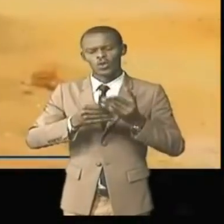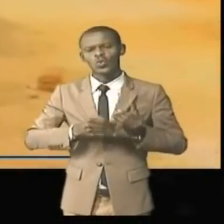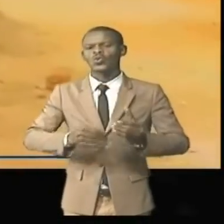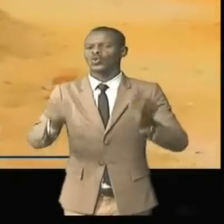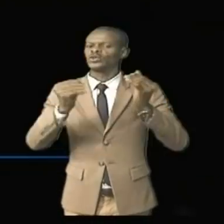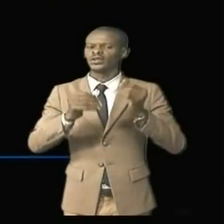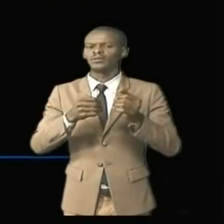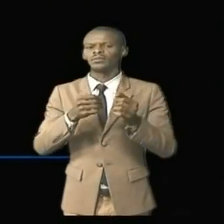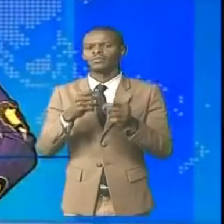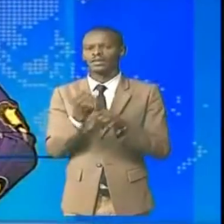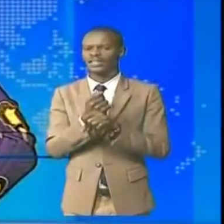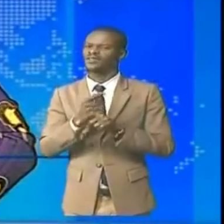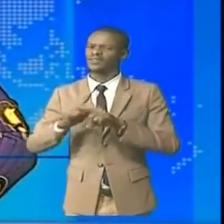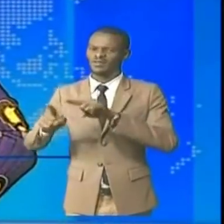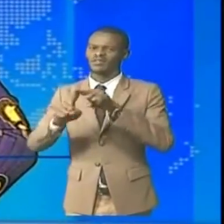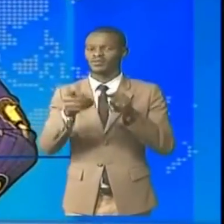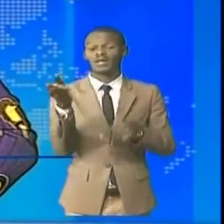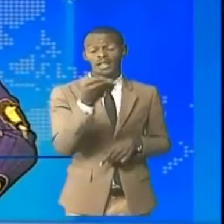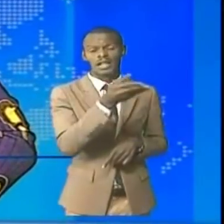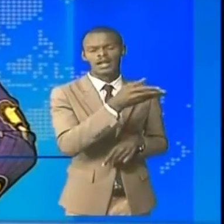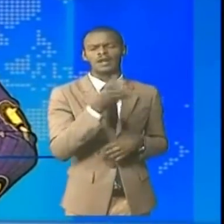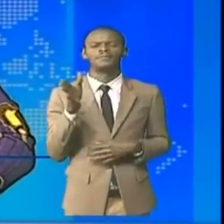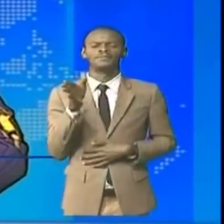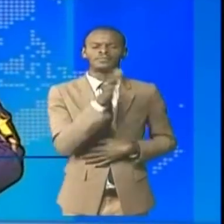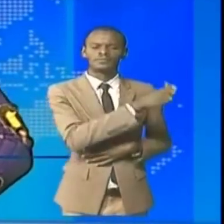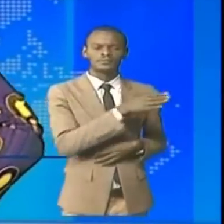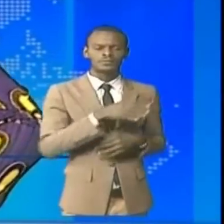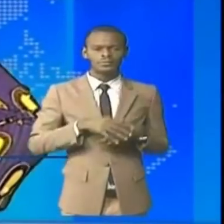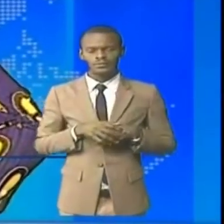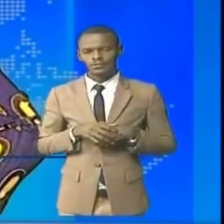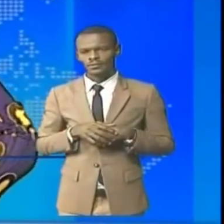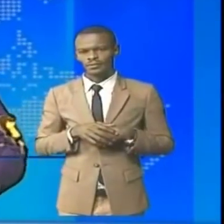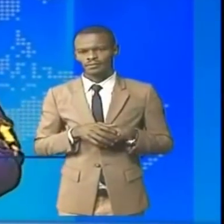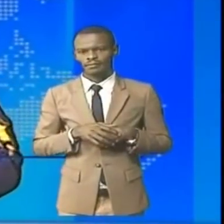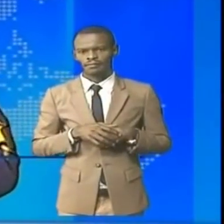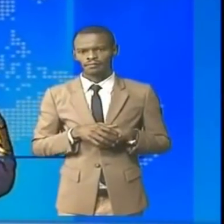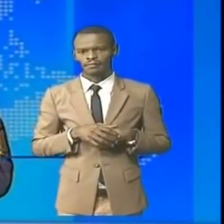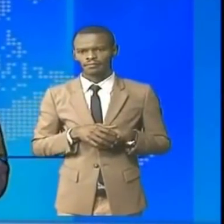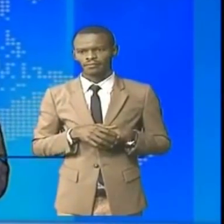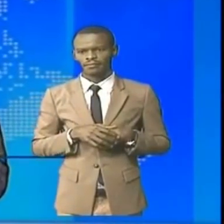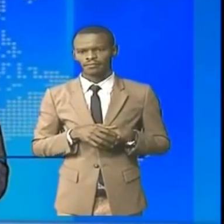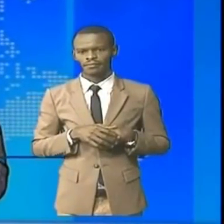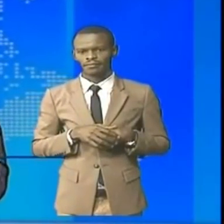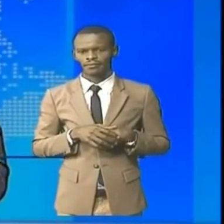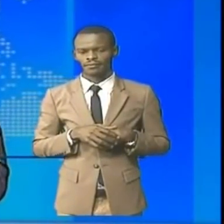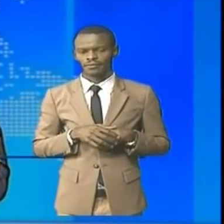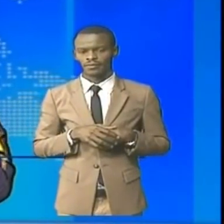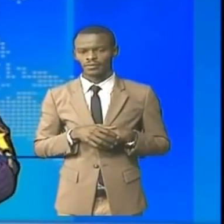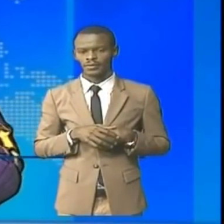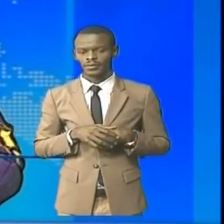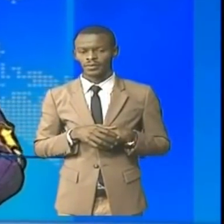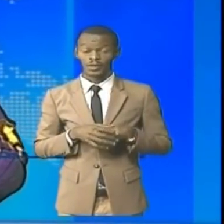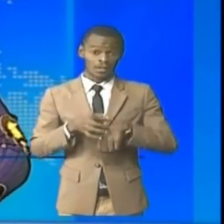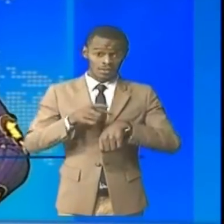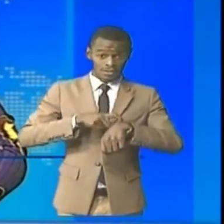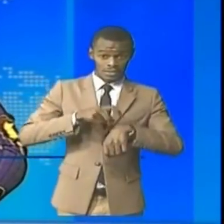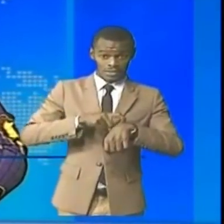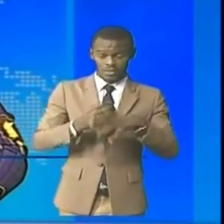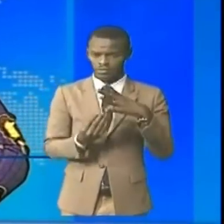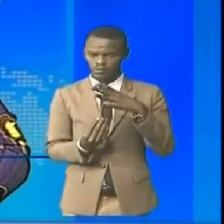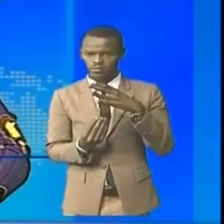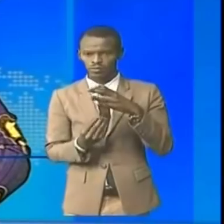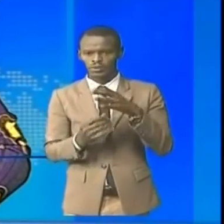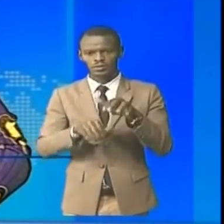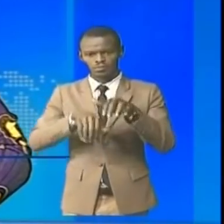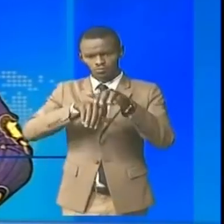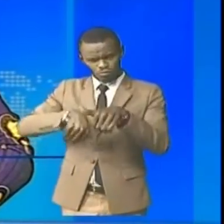dit le gouverneur. En attendant le début de la saison des activités agricoles dans le sud de Kivu, une campagne